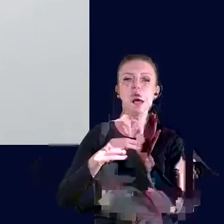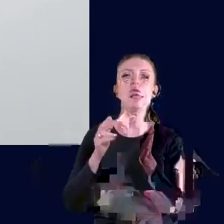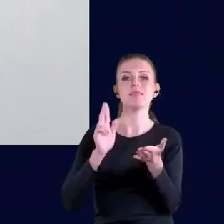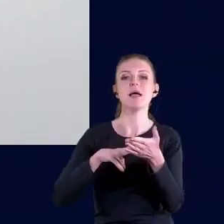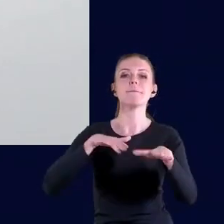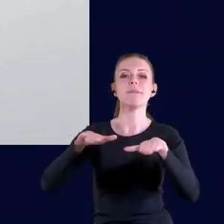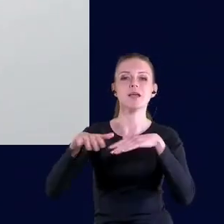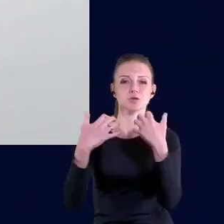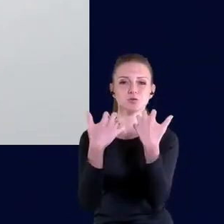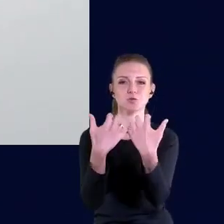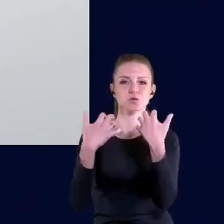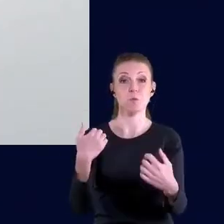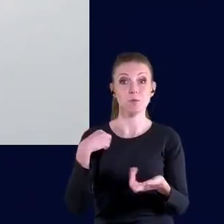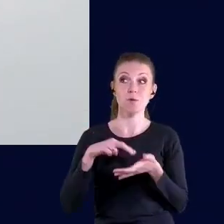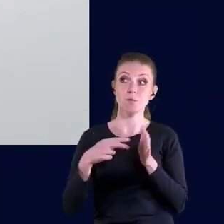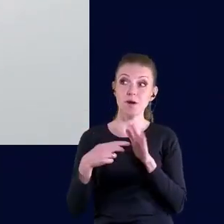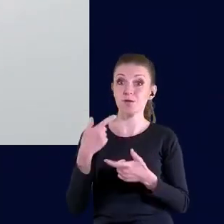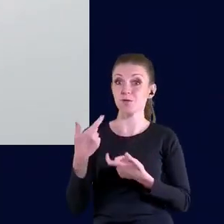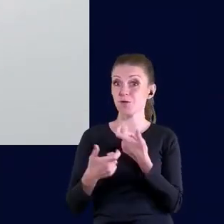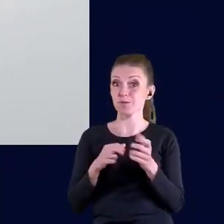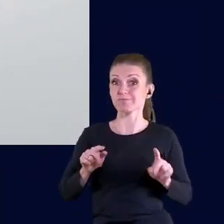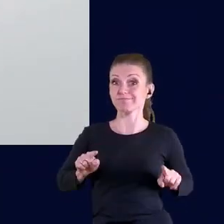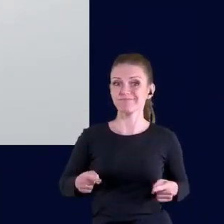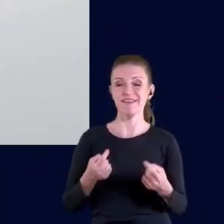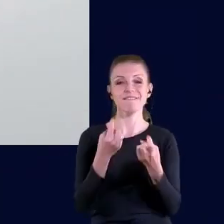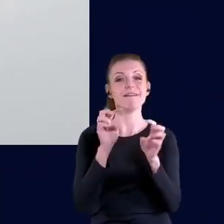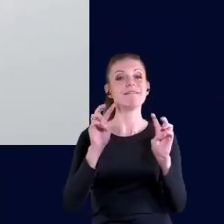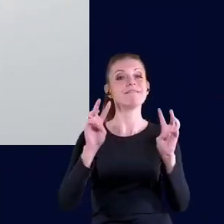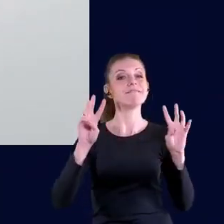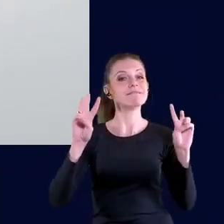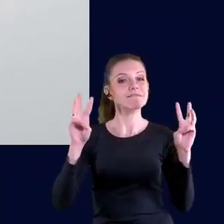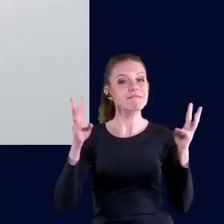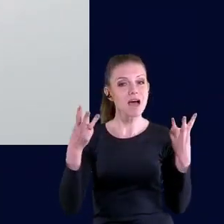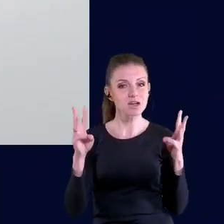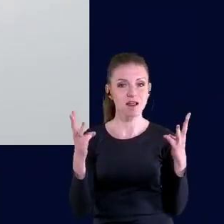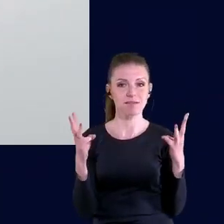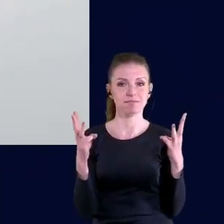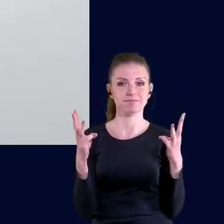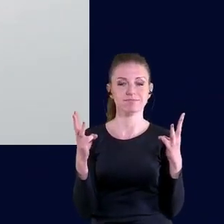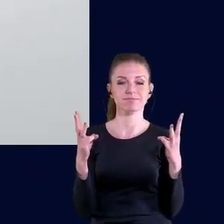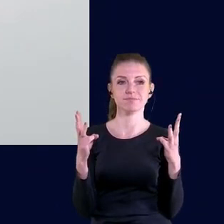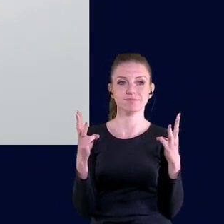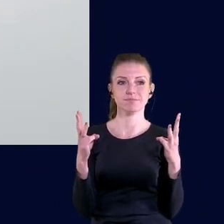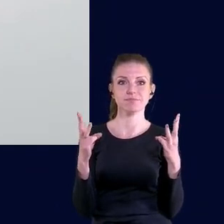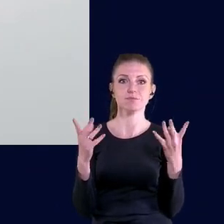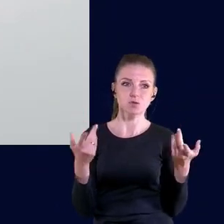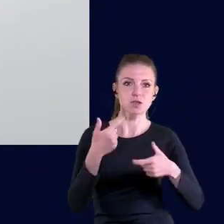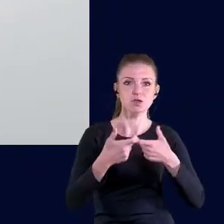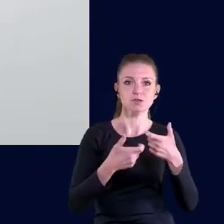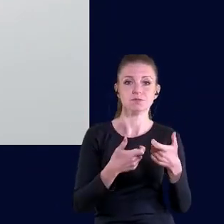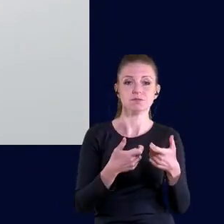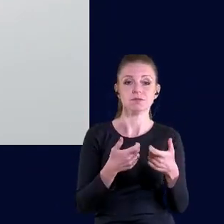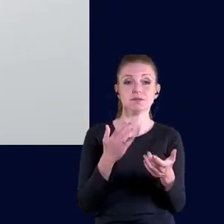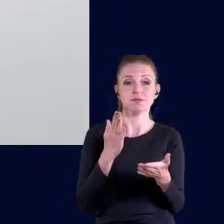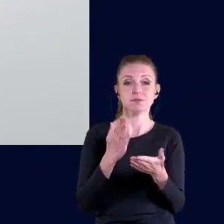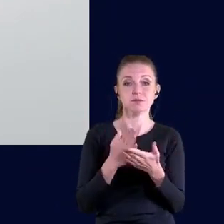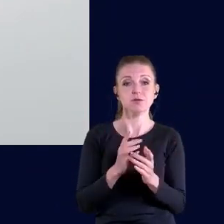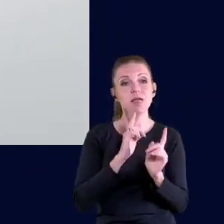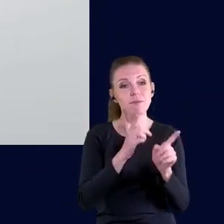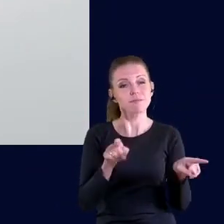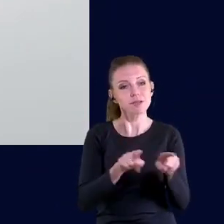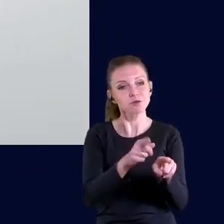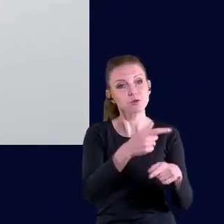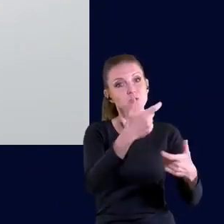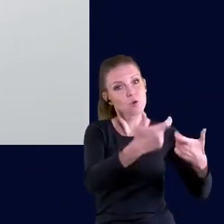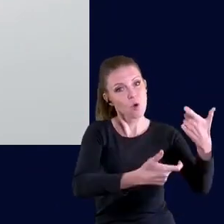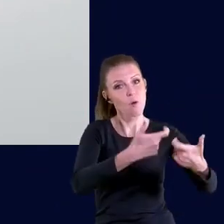charakter warsztatowy czyli uczestnicy mieli sposób praktyczny wyczuwać te